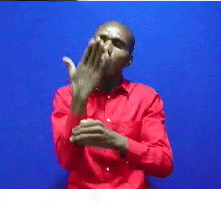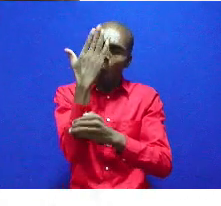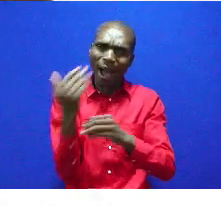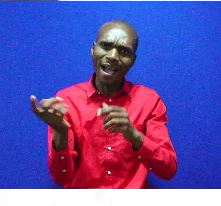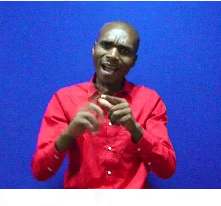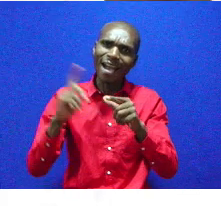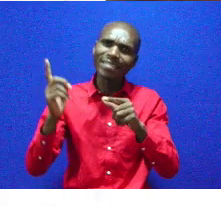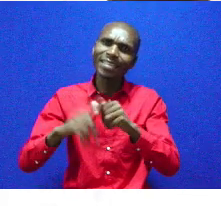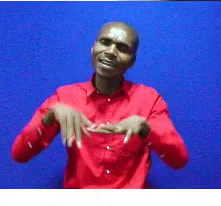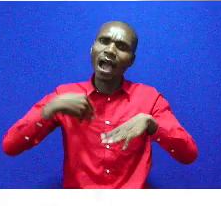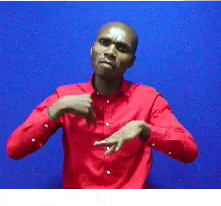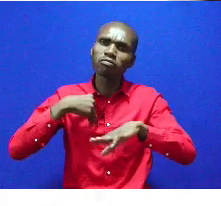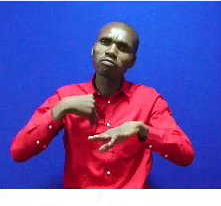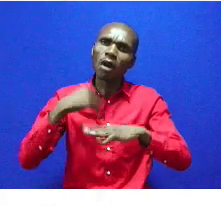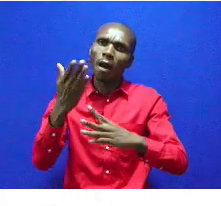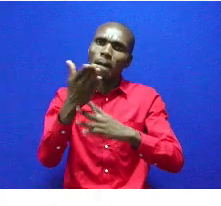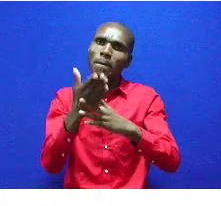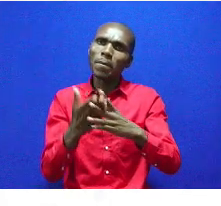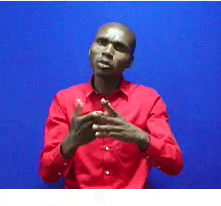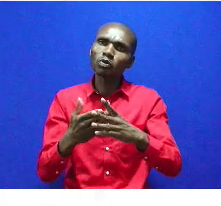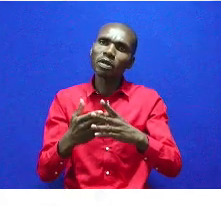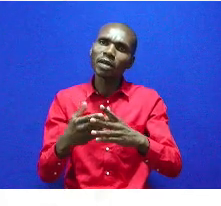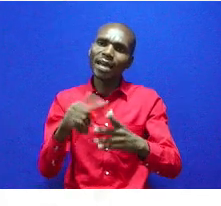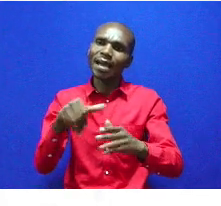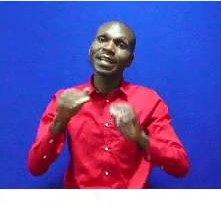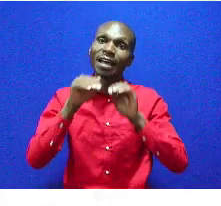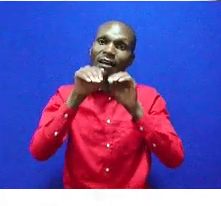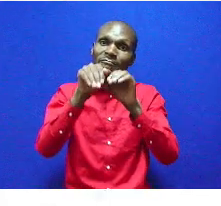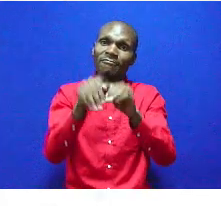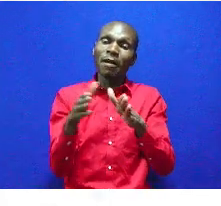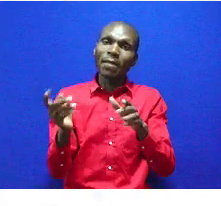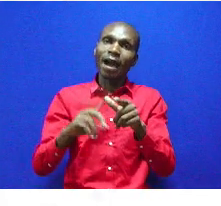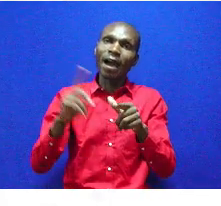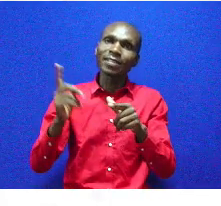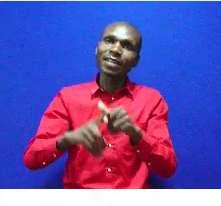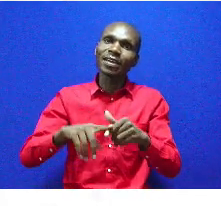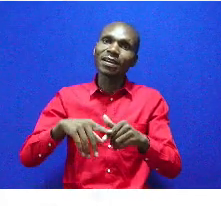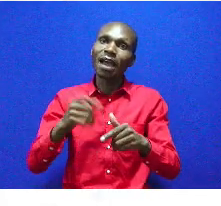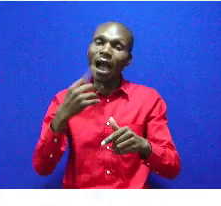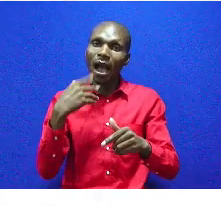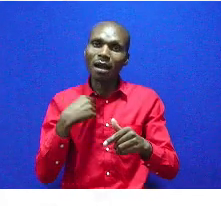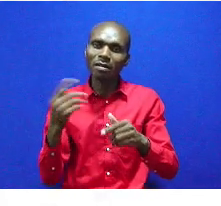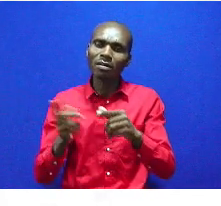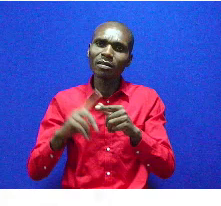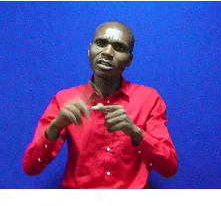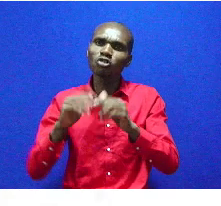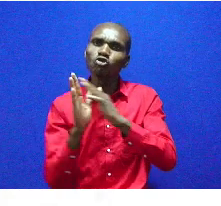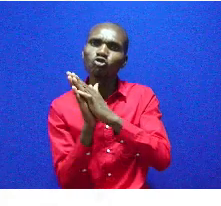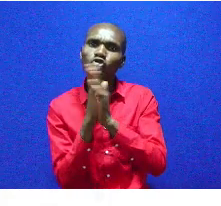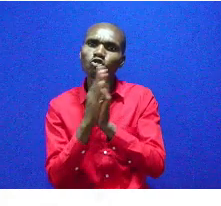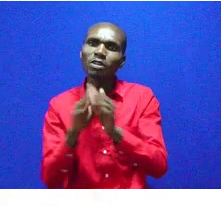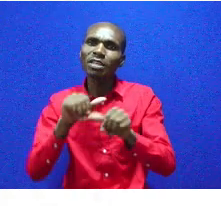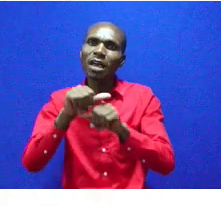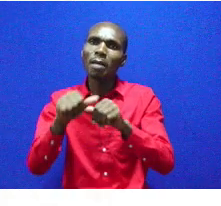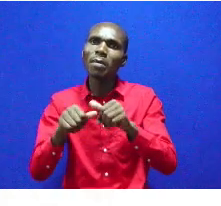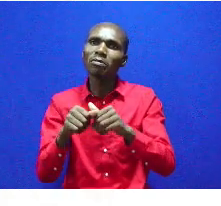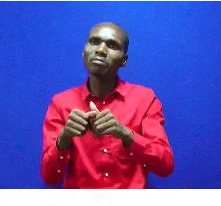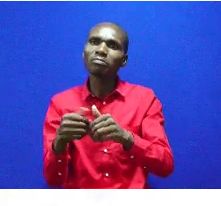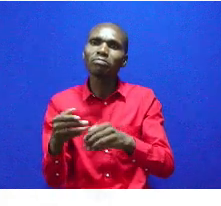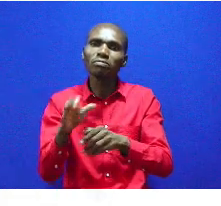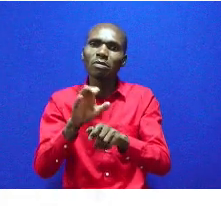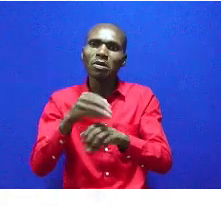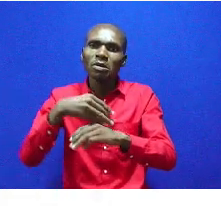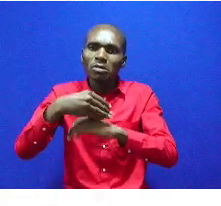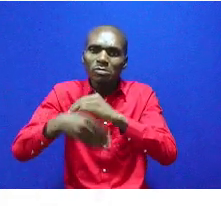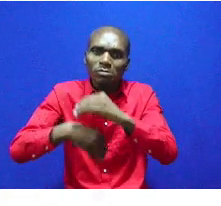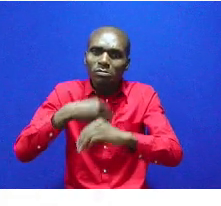na uhusiano kati ya mbili yote ambaye amechukua kao, mambo ya macadamia na